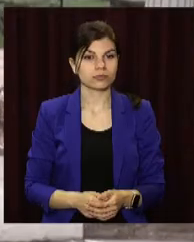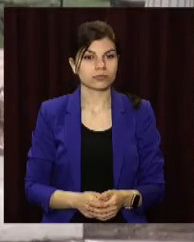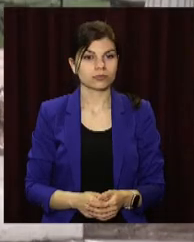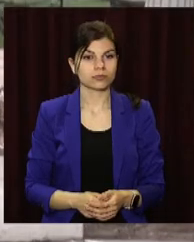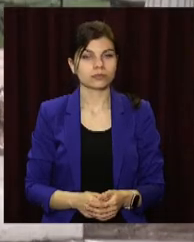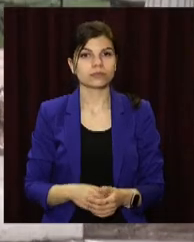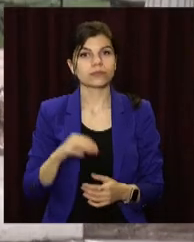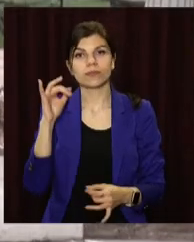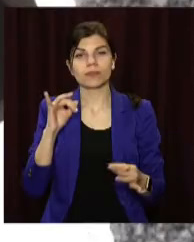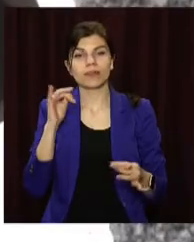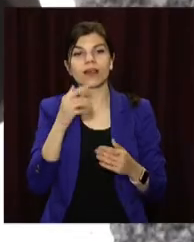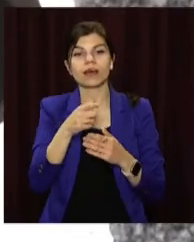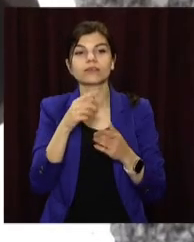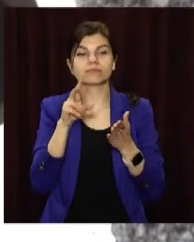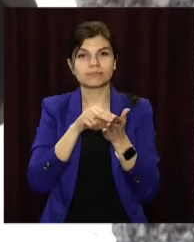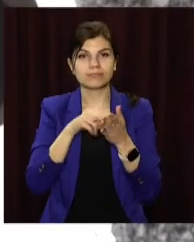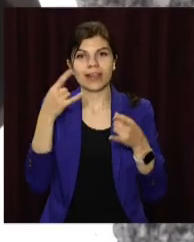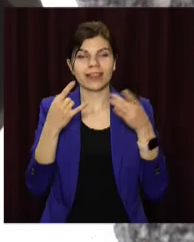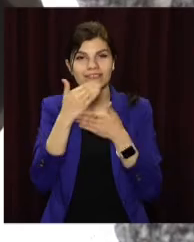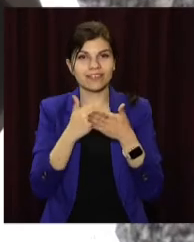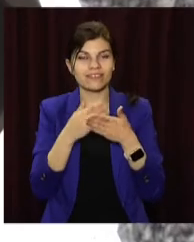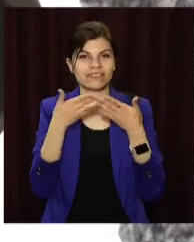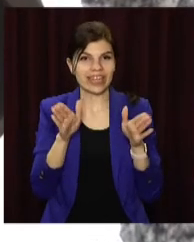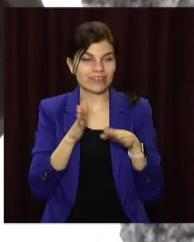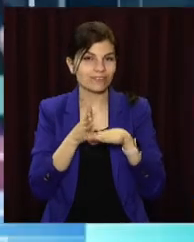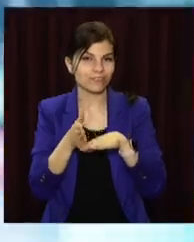Галина Гусак, Сергій Язовських, Опен'юз, телеканал відкритий.